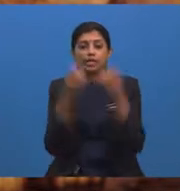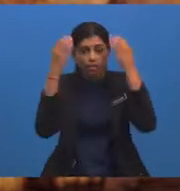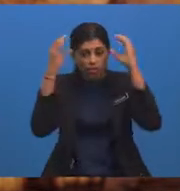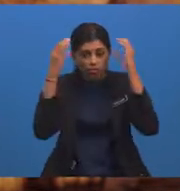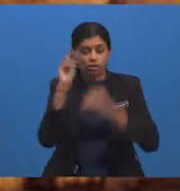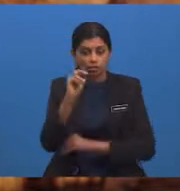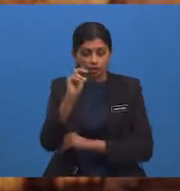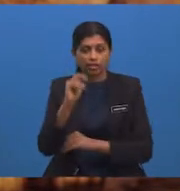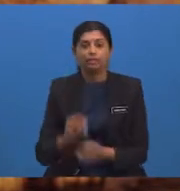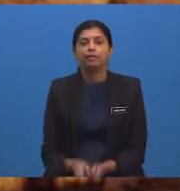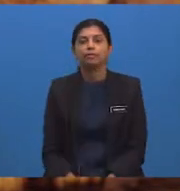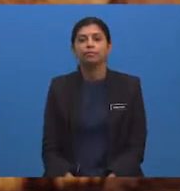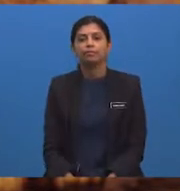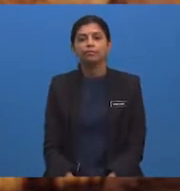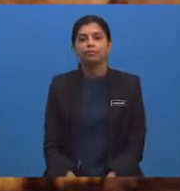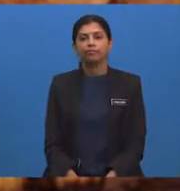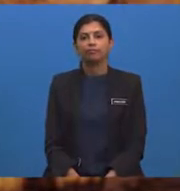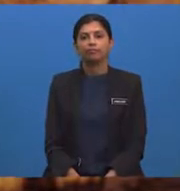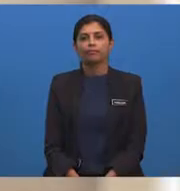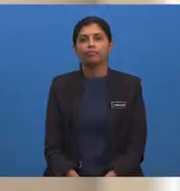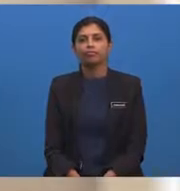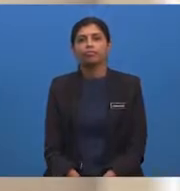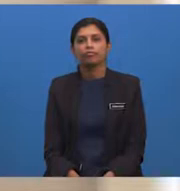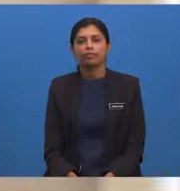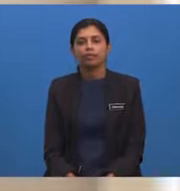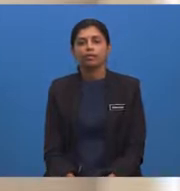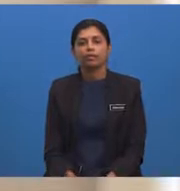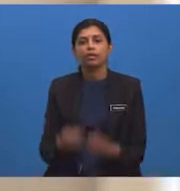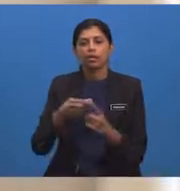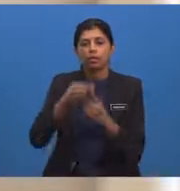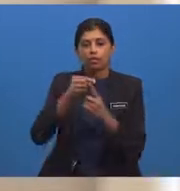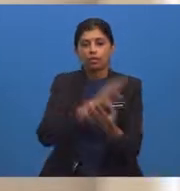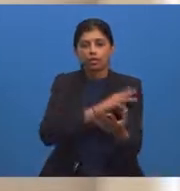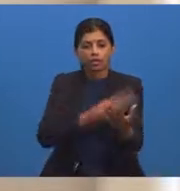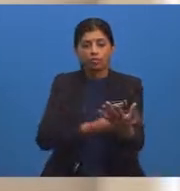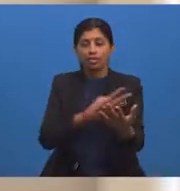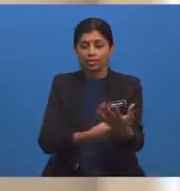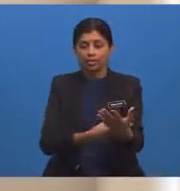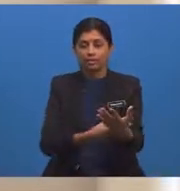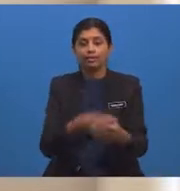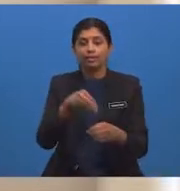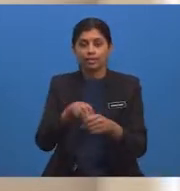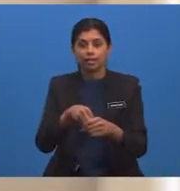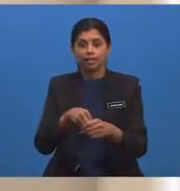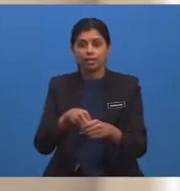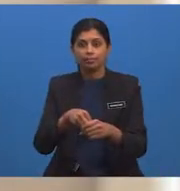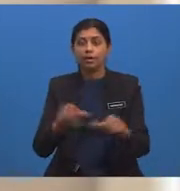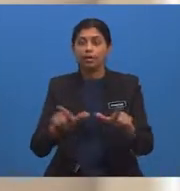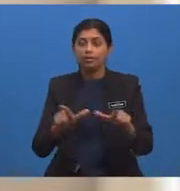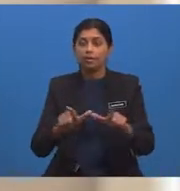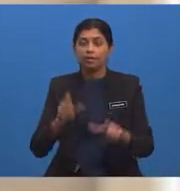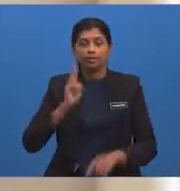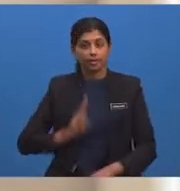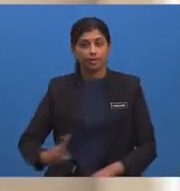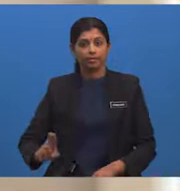kamu dengan guru di sekolah nanti ya. Keunikan warisan dalam amalan beragama rakyat boleh